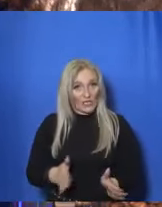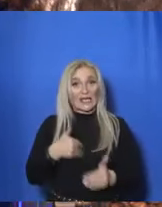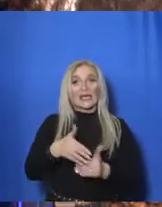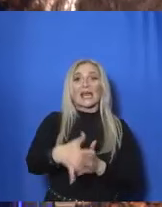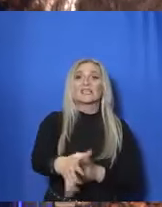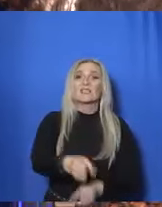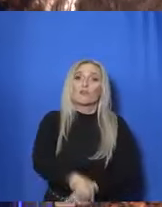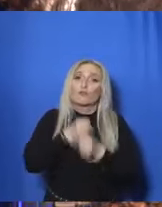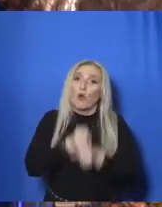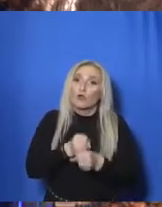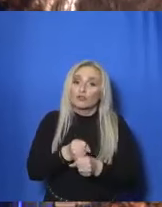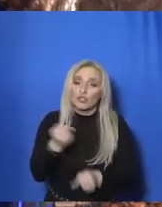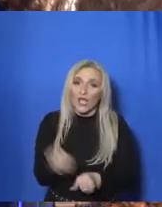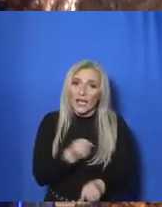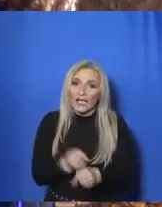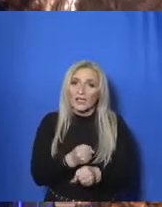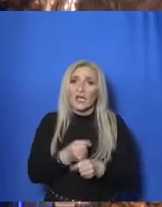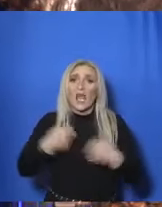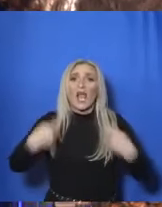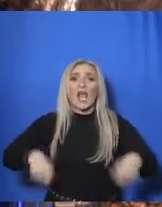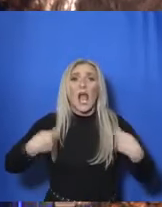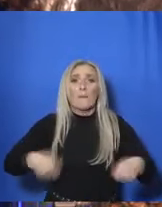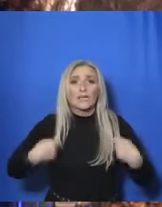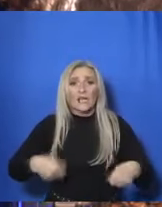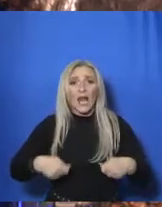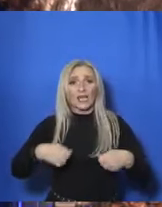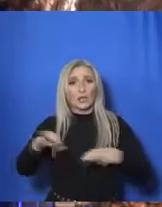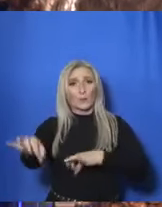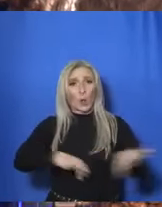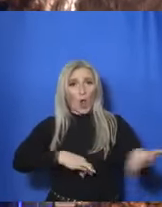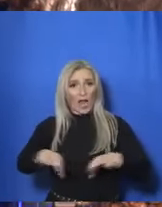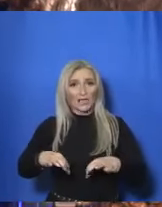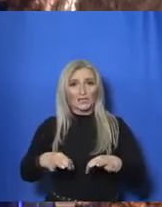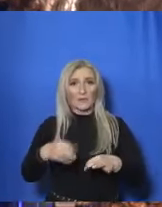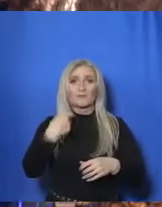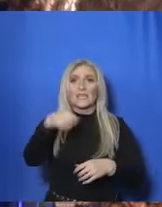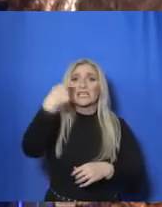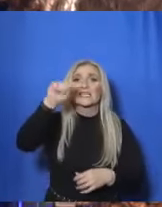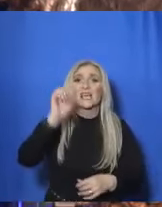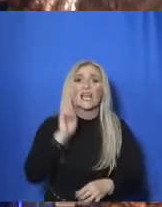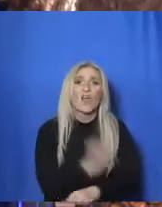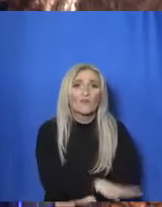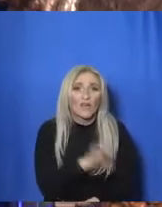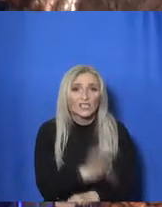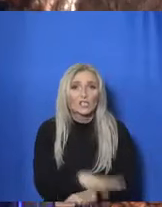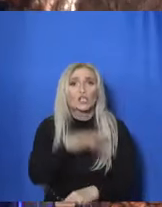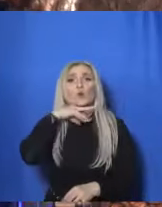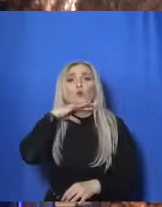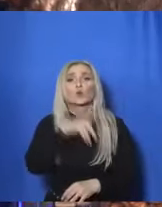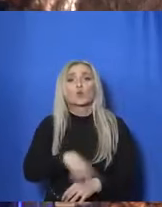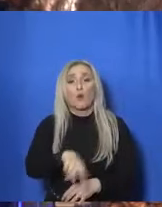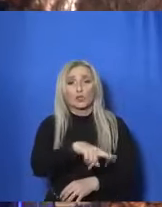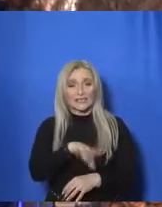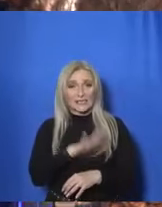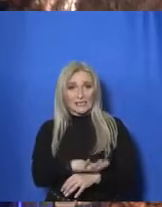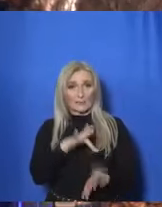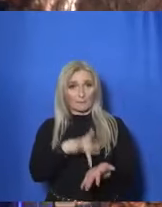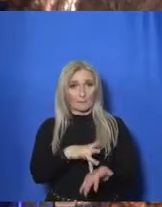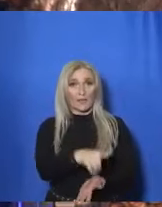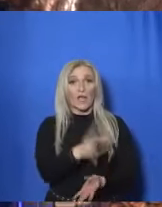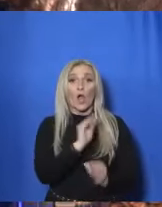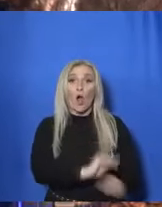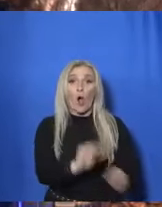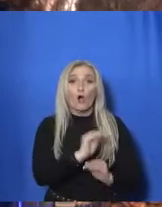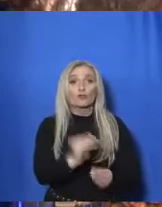nastavku podrške realizacije kapitalnih projekata kao što su izgradnja vrtića u Subotici i Tavankutu u kojima se